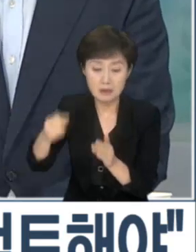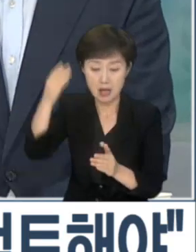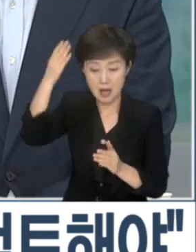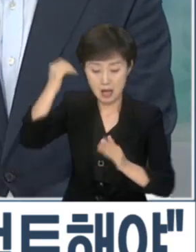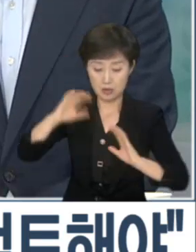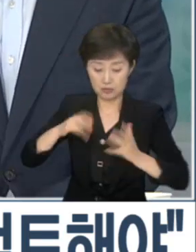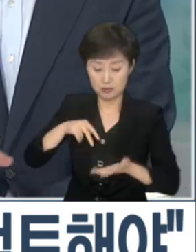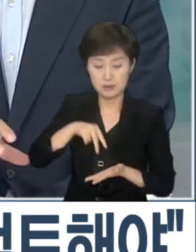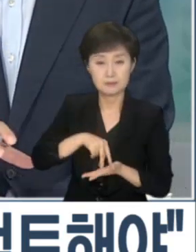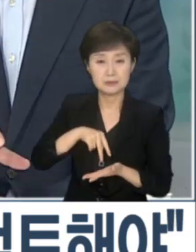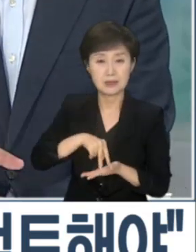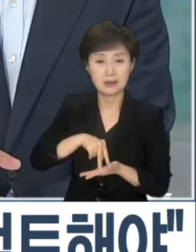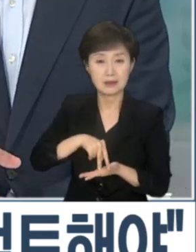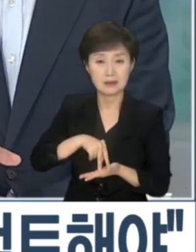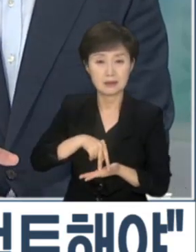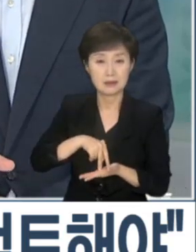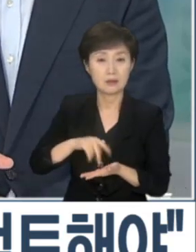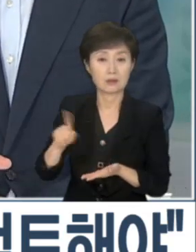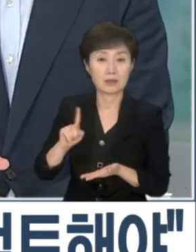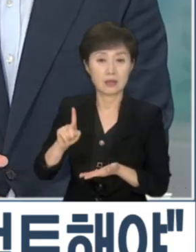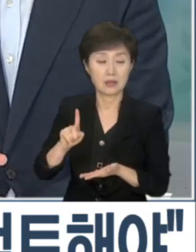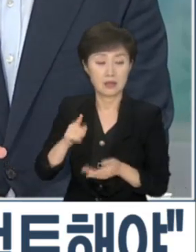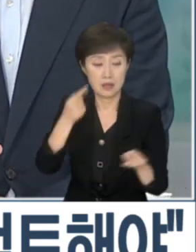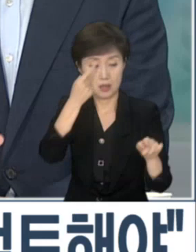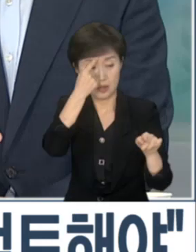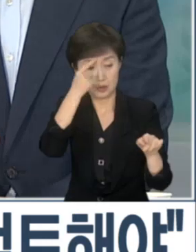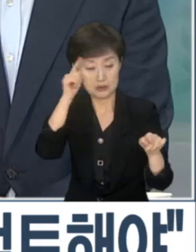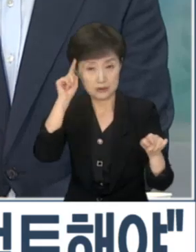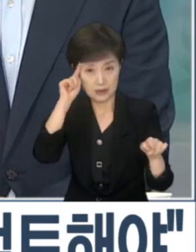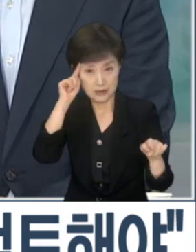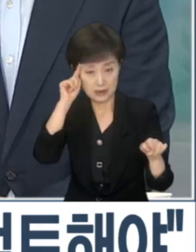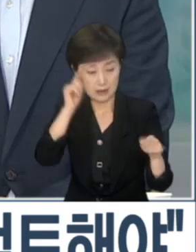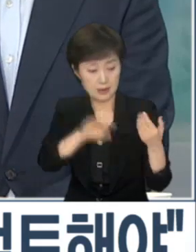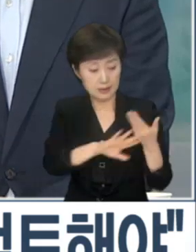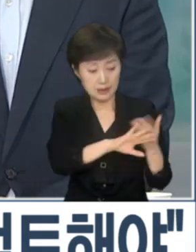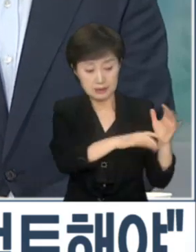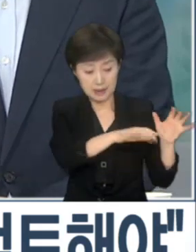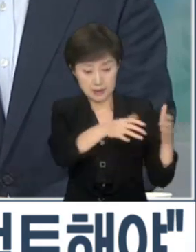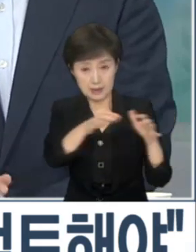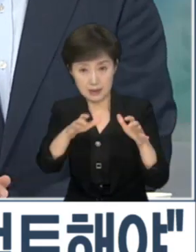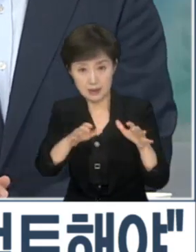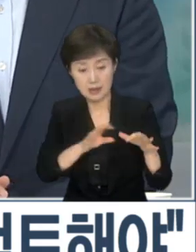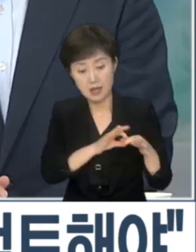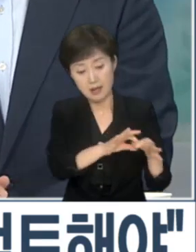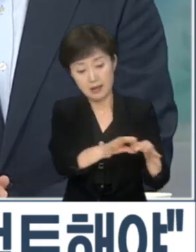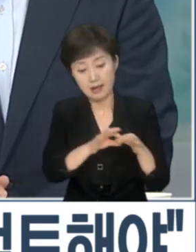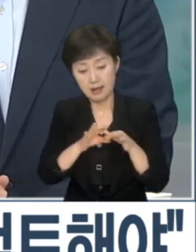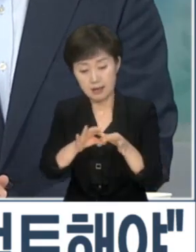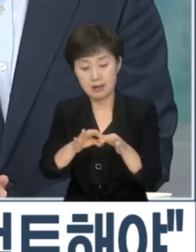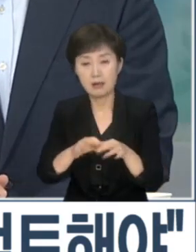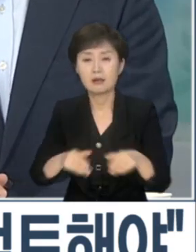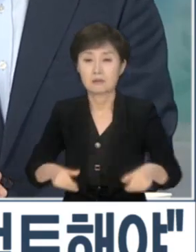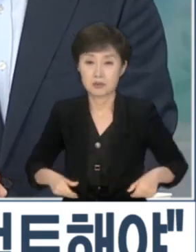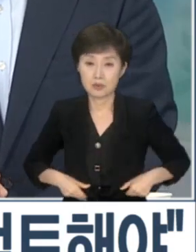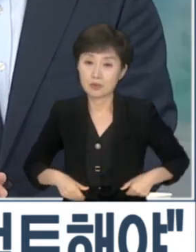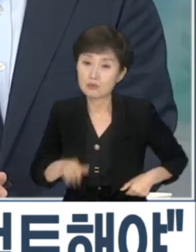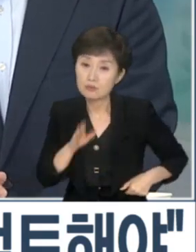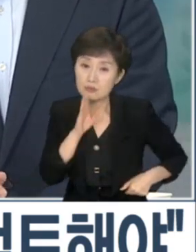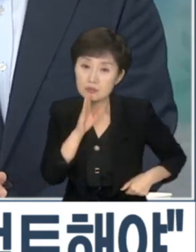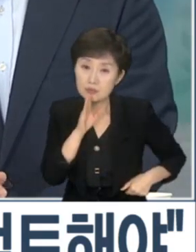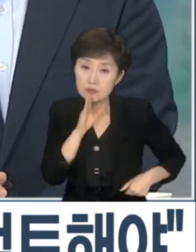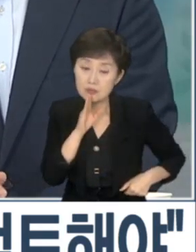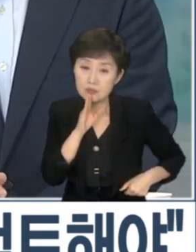국제적 관계에서의 러시아와 또 또 다른 나라들과이 관계 형성을 어떻게 할 것인가라는